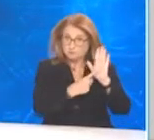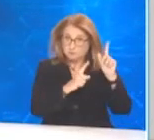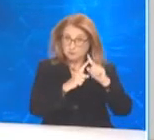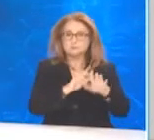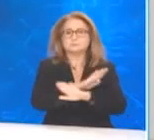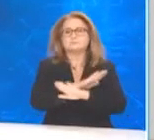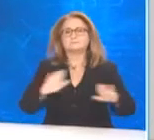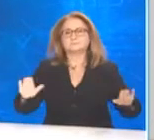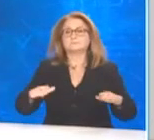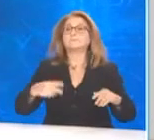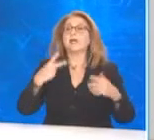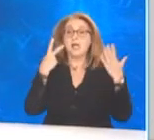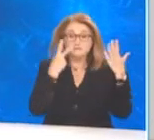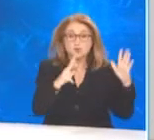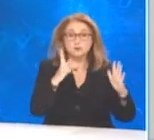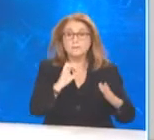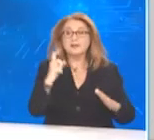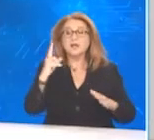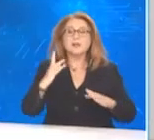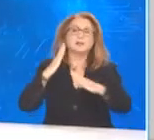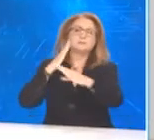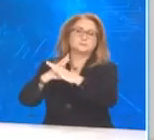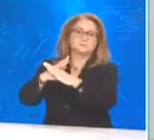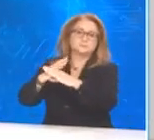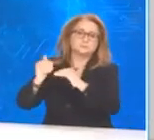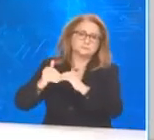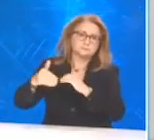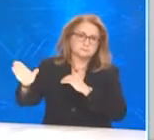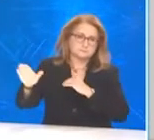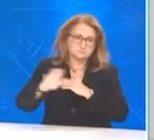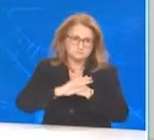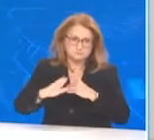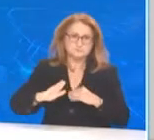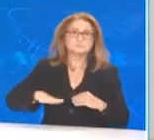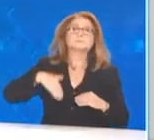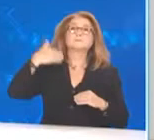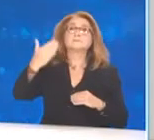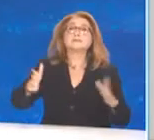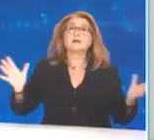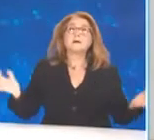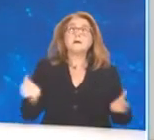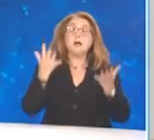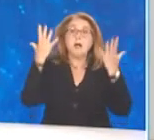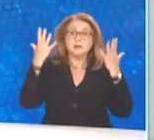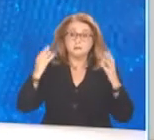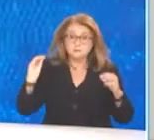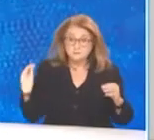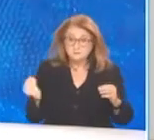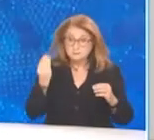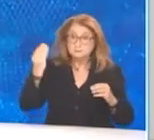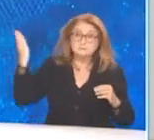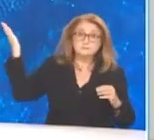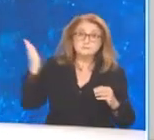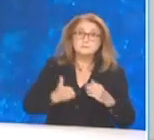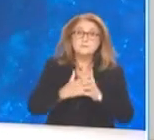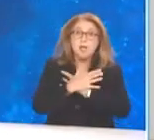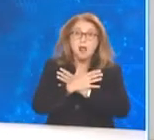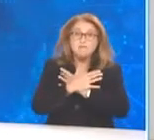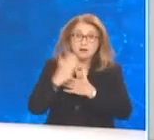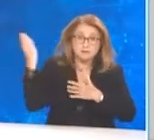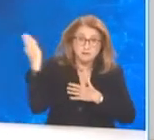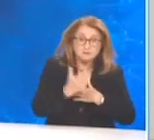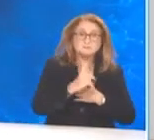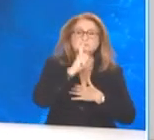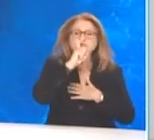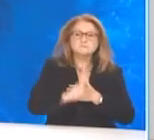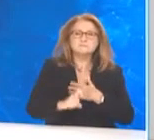Επιπρόσθετα, από τις 16 Αυγούστου υπάρχει και υποχρέωση 7ήμερης απομόνωσης κατοίκων για όλους τους ερχόμενους από Αλβανία.